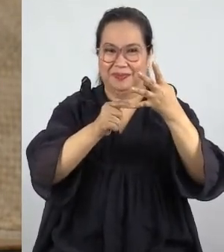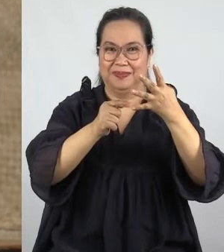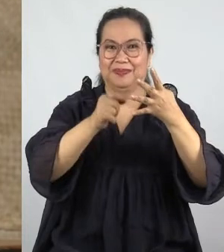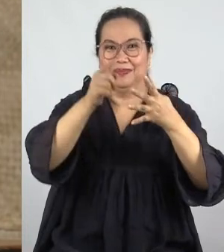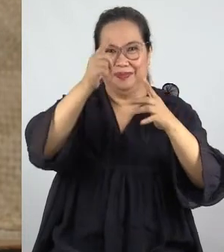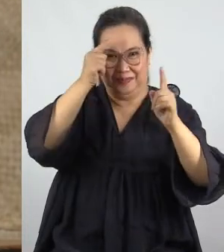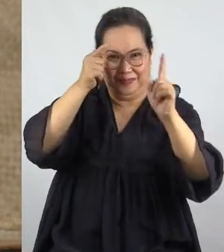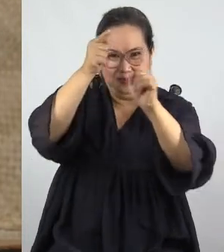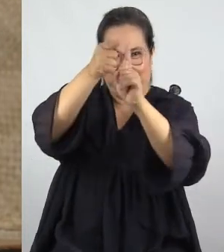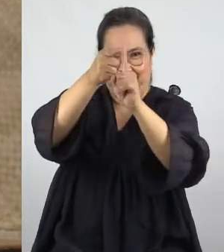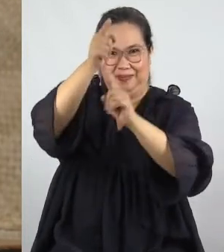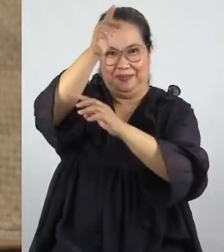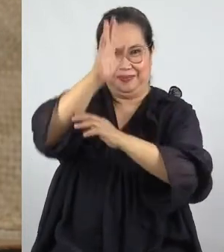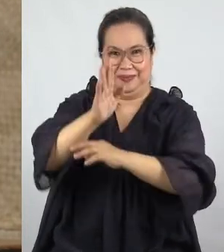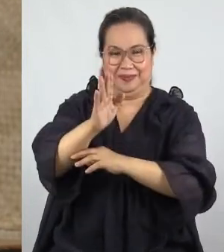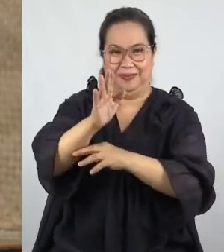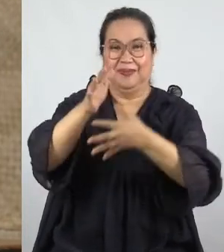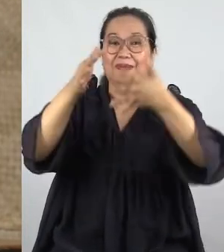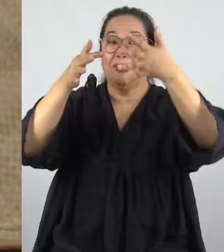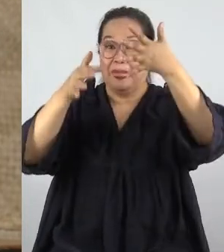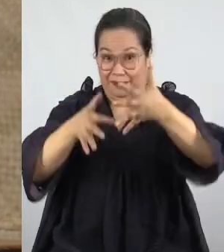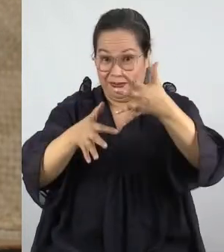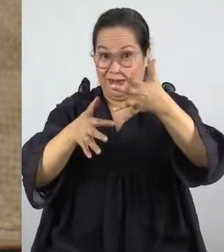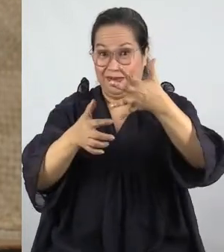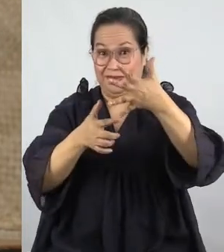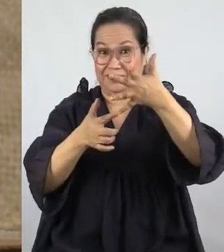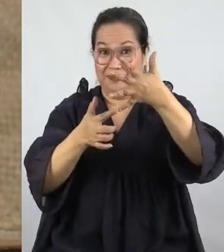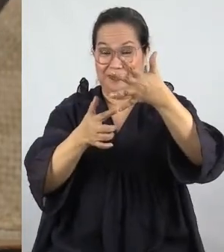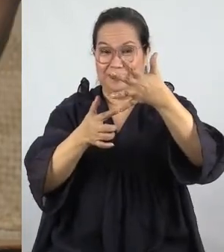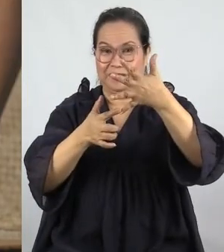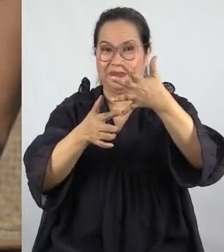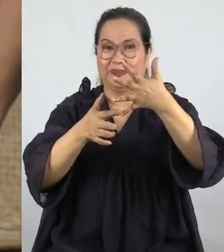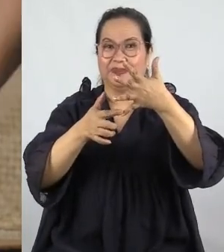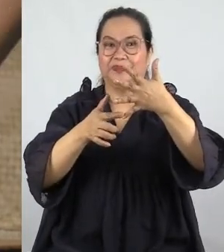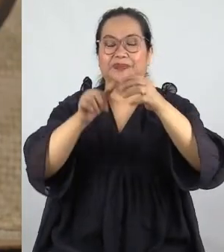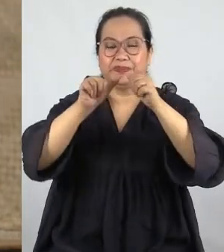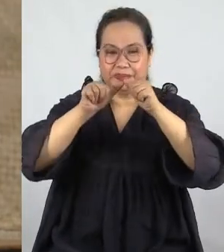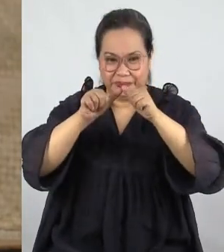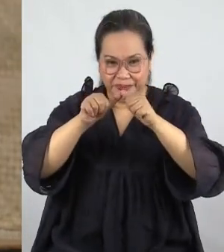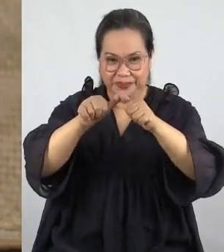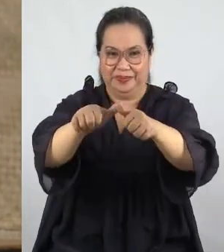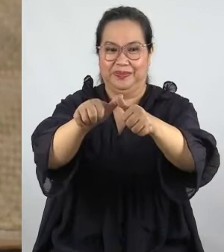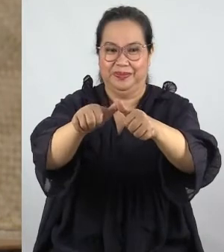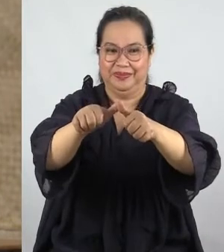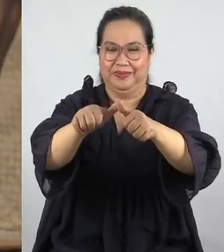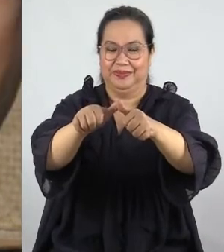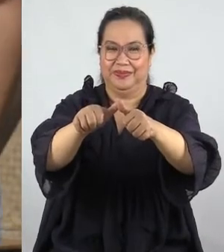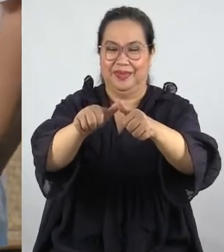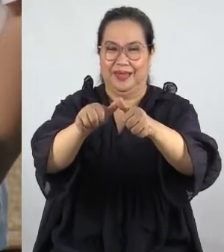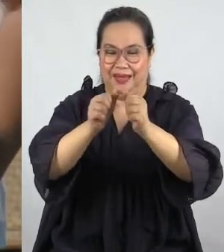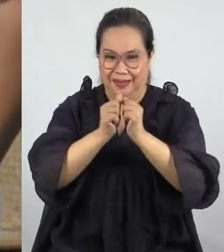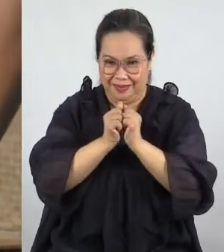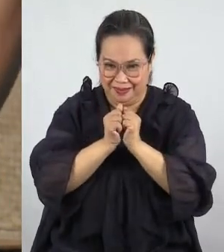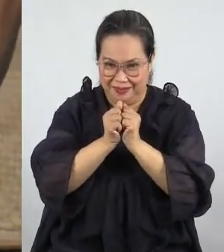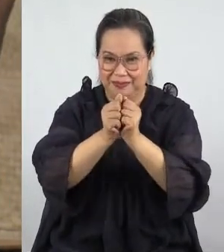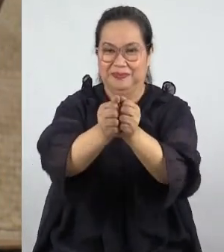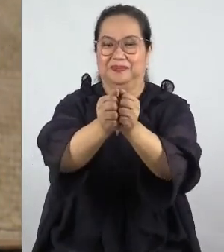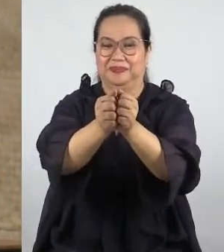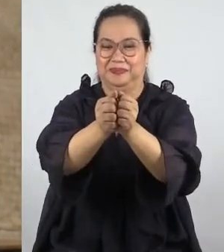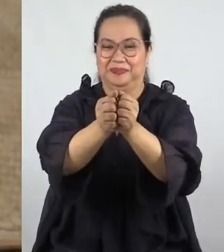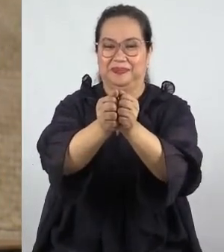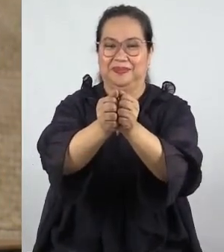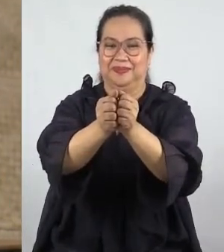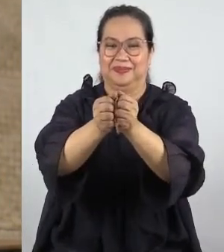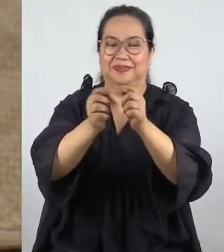itoon. Panlima, itaguyod. Itaguyod natin ang ating buhay sa